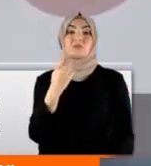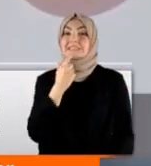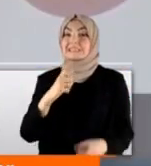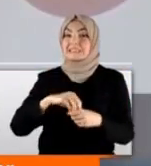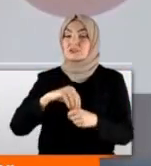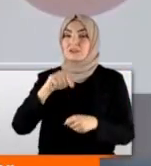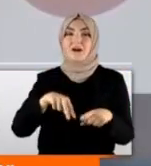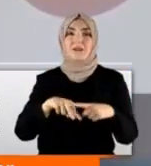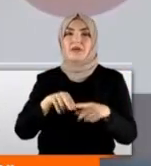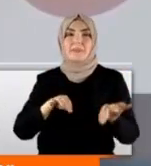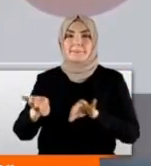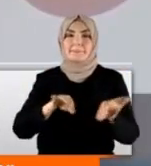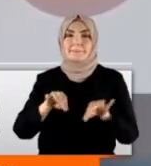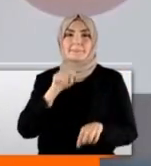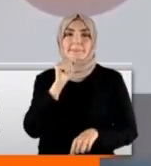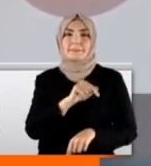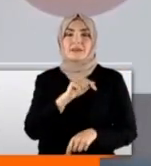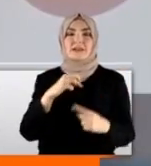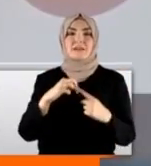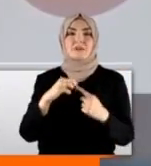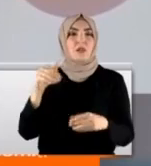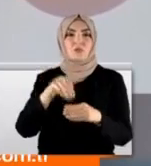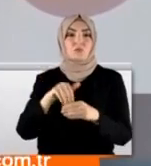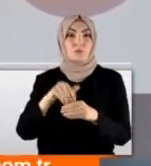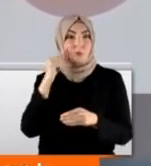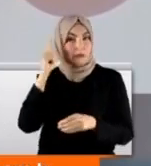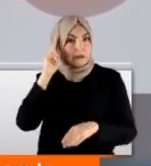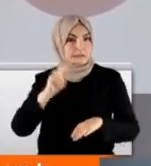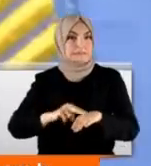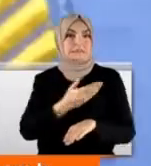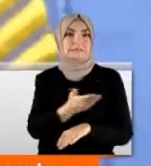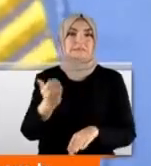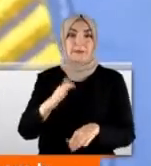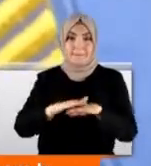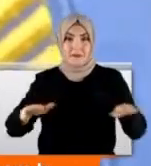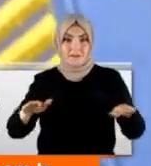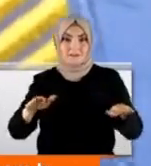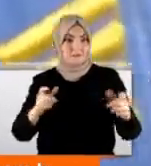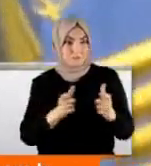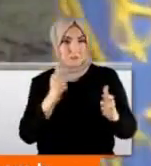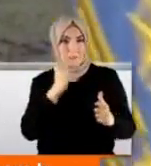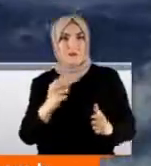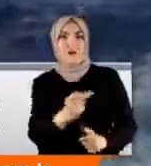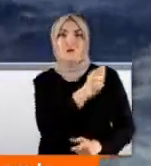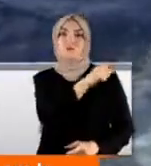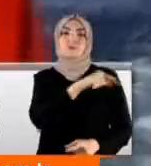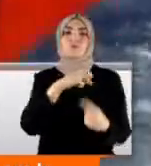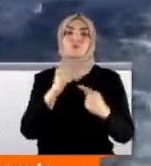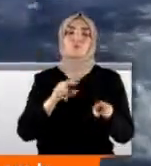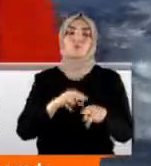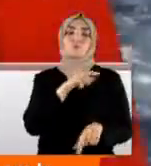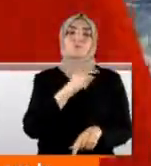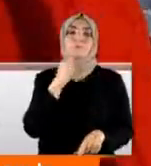Erdoğan. Kıbrıslı Türklerin çözümden yana olduğunu söyledi, masadan kaçan Rumlar dedi. Erdoğan, Rumların bugün Doğu